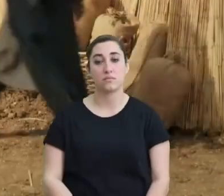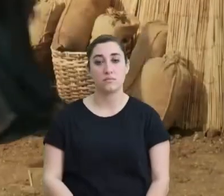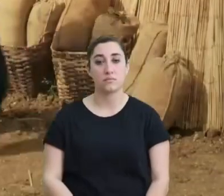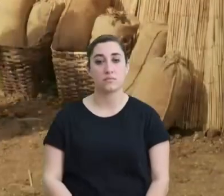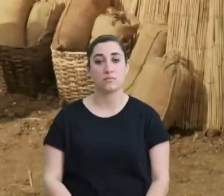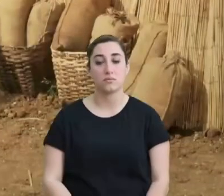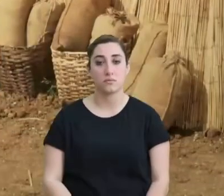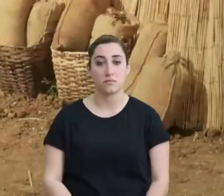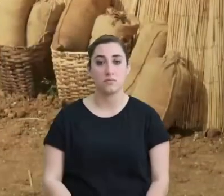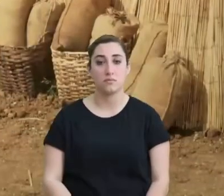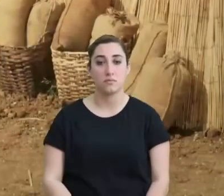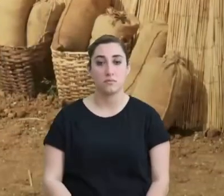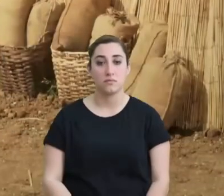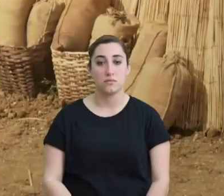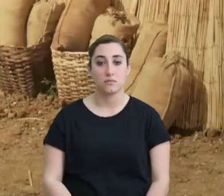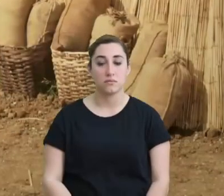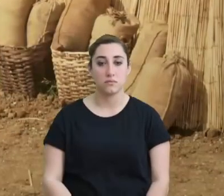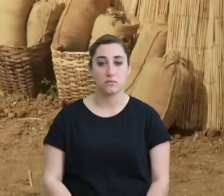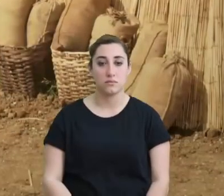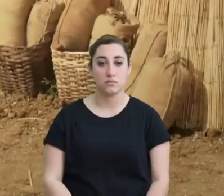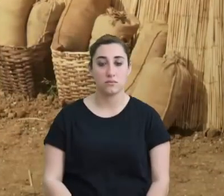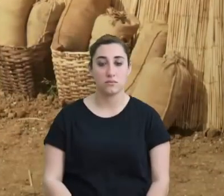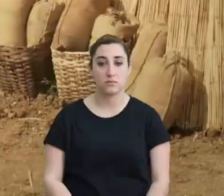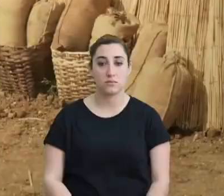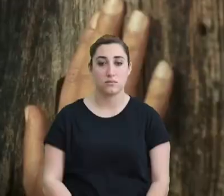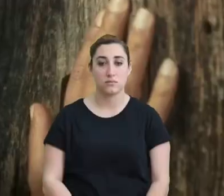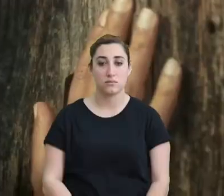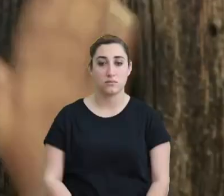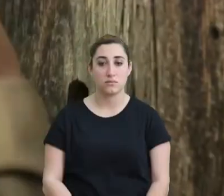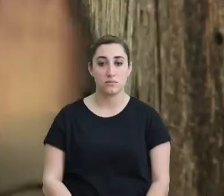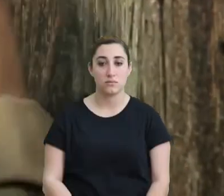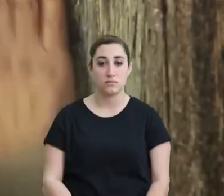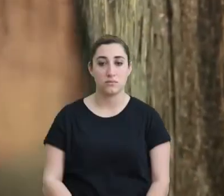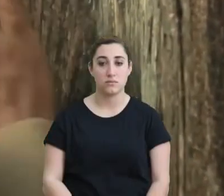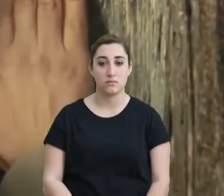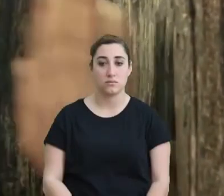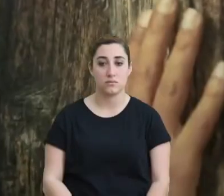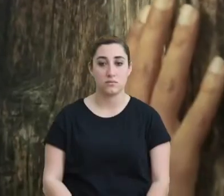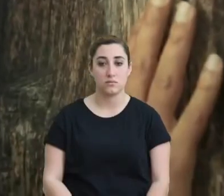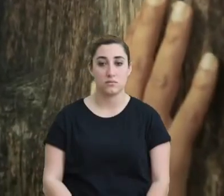Subaşı eli belindeki hançerin sapında kenarda dikiliyor. Yunus kulağını kapıya yasladı.